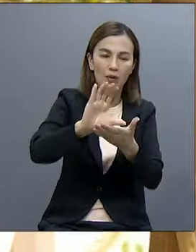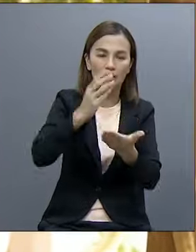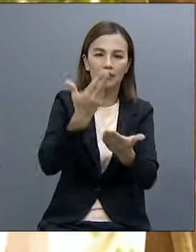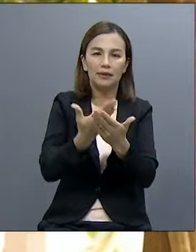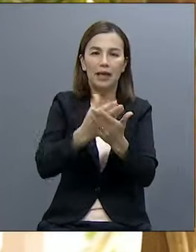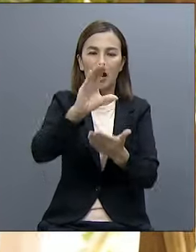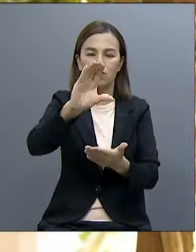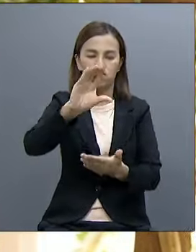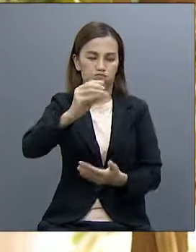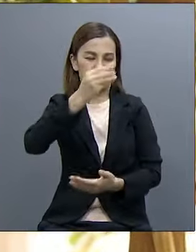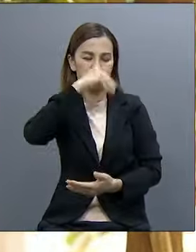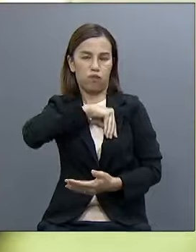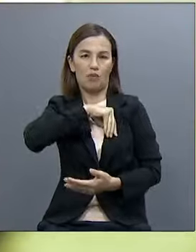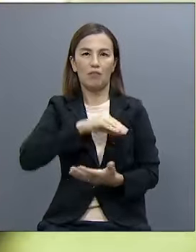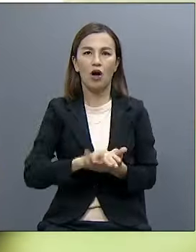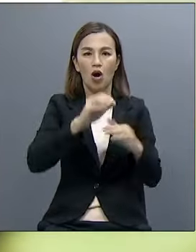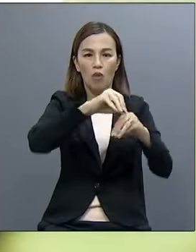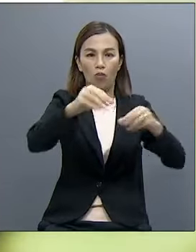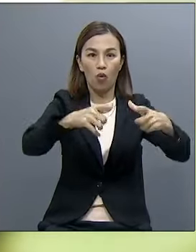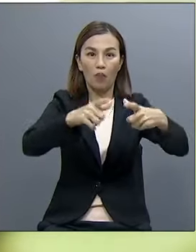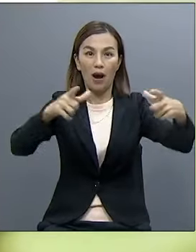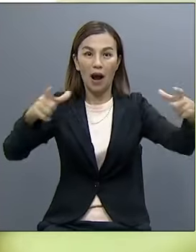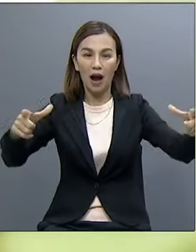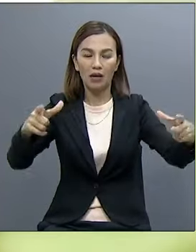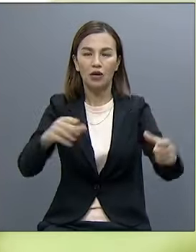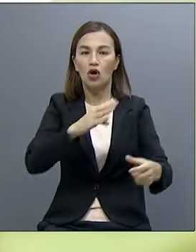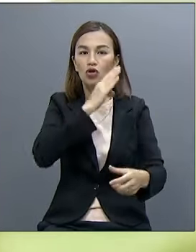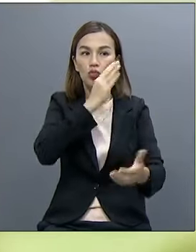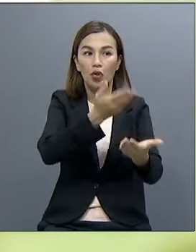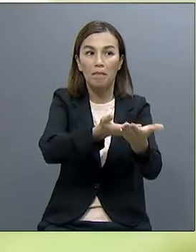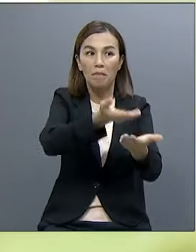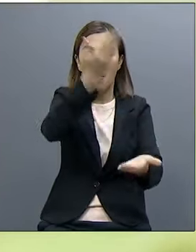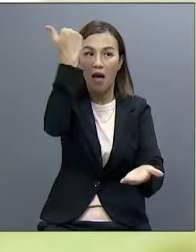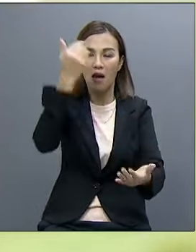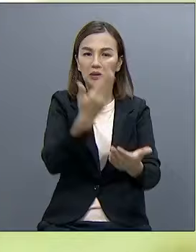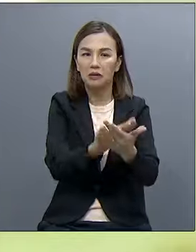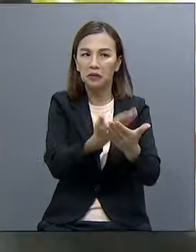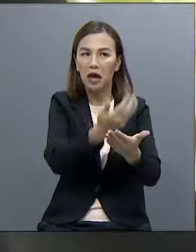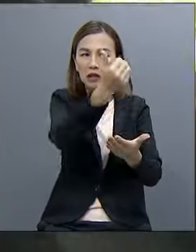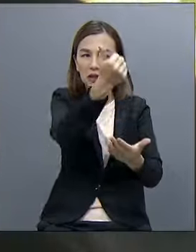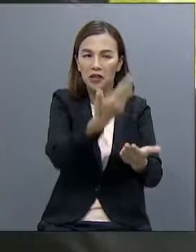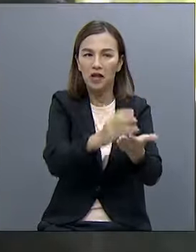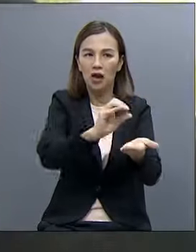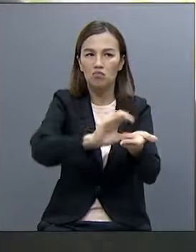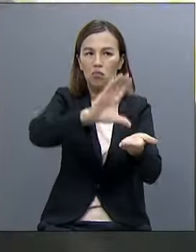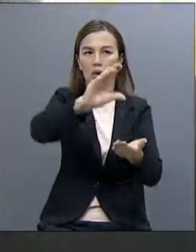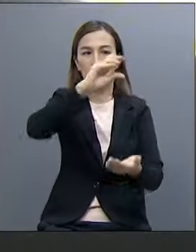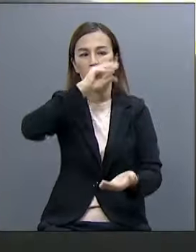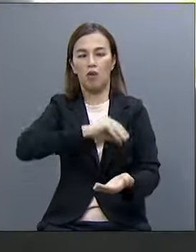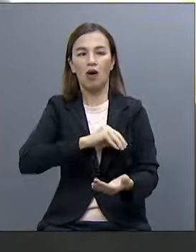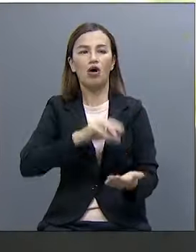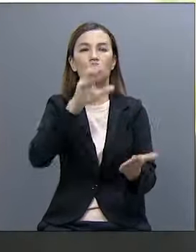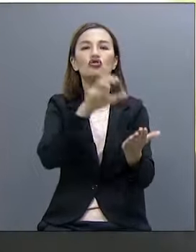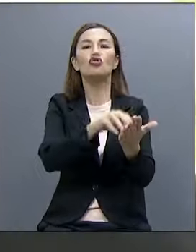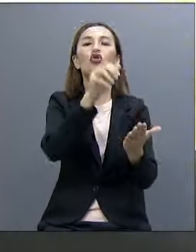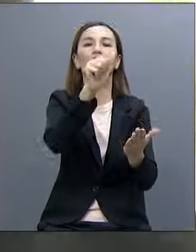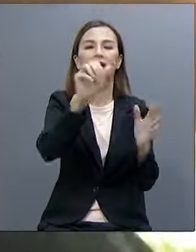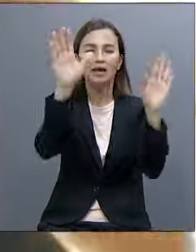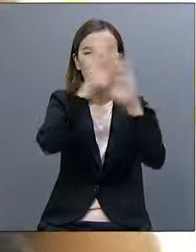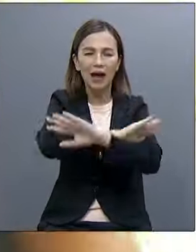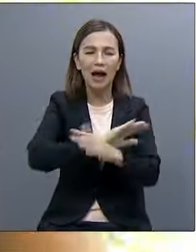ชิงเดี่ยวปลูกปริมาณเยอะๆถ้าราคาแพงหรือไม่เสียหายราคาแพงก็ได้เงินก้อนขึ้นมาก็เหมือนฟุกเหมือนซื้อหวย